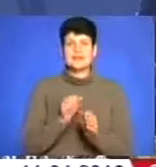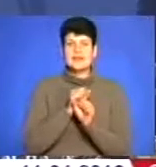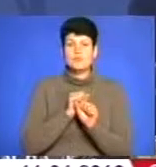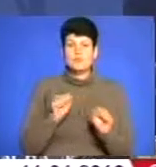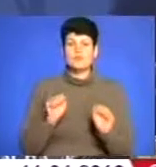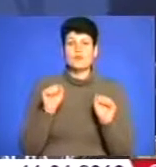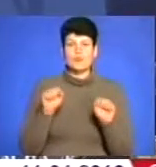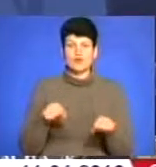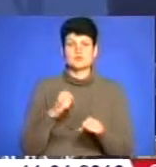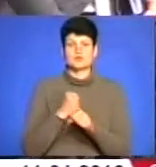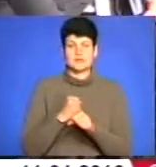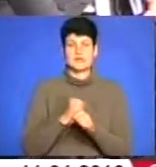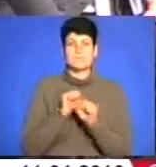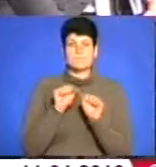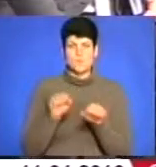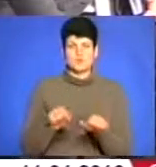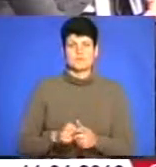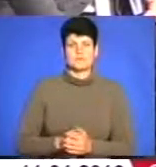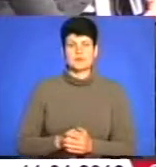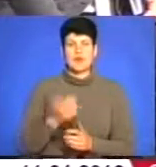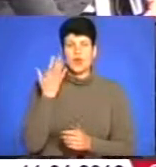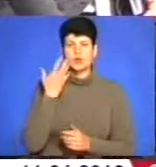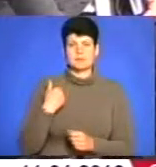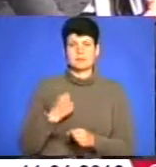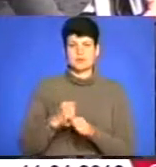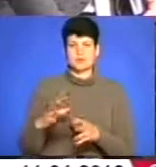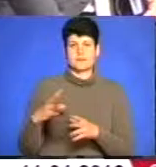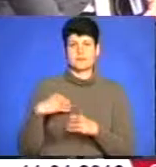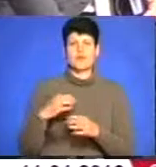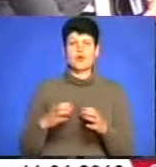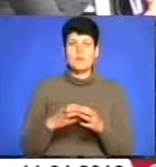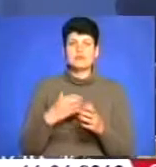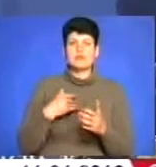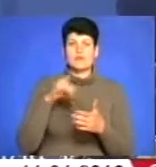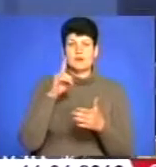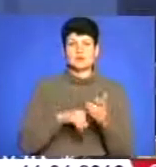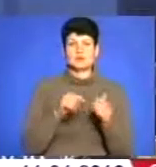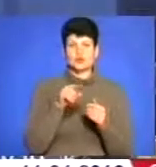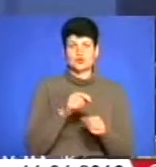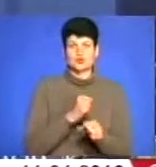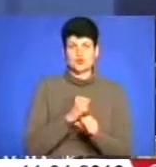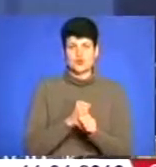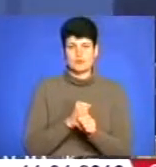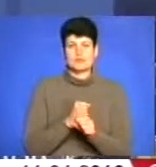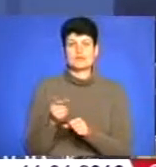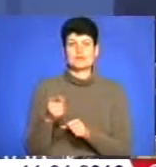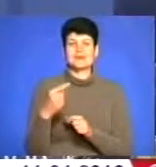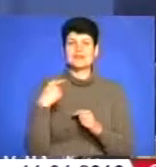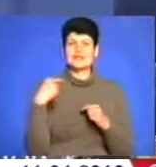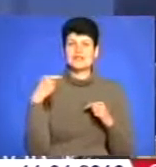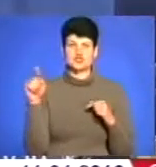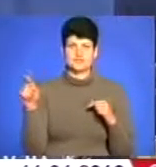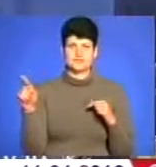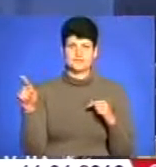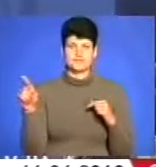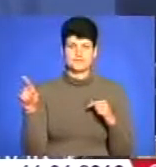Неможливе ми можемо зробити можливим, коли ми працюємо в команді. Я впевнений в тому, що ми зробимо Тернопілля